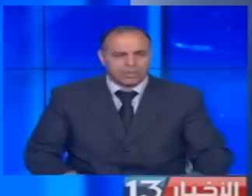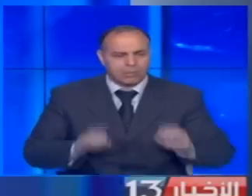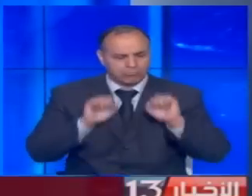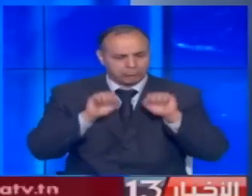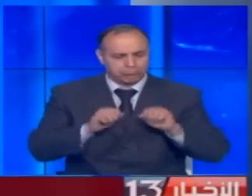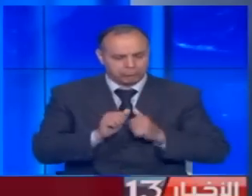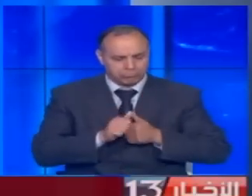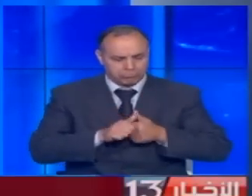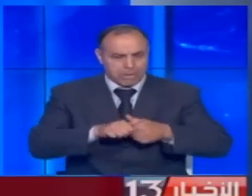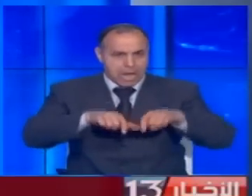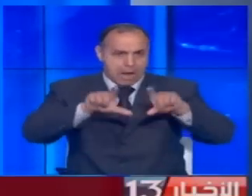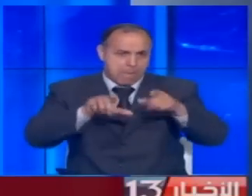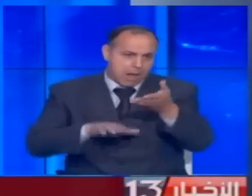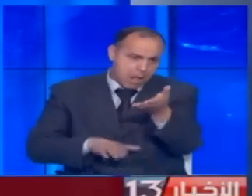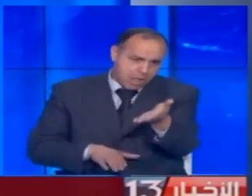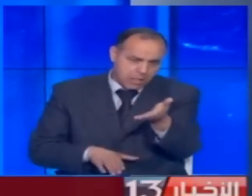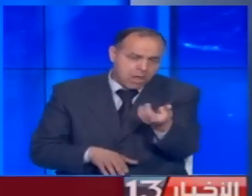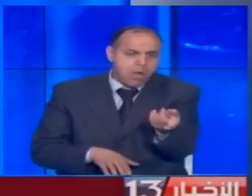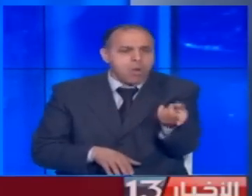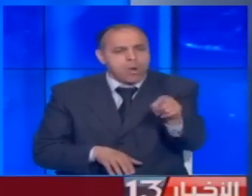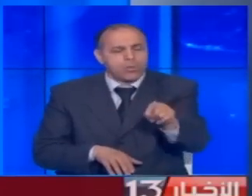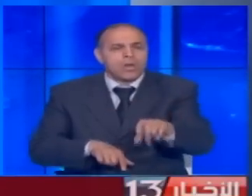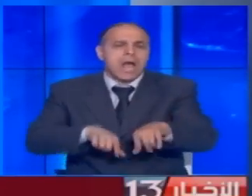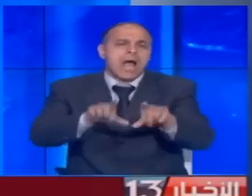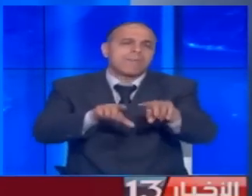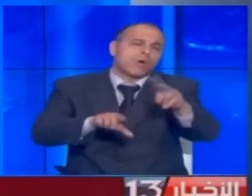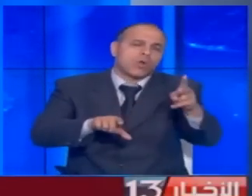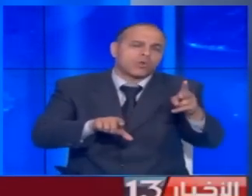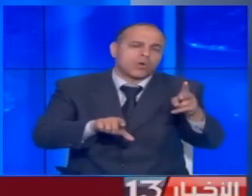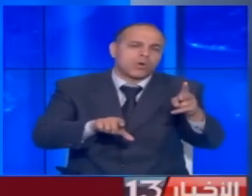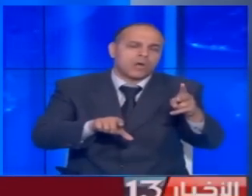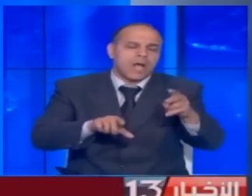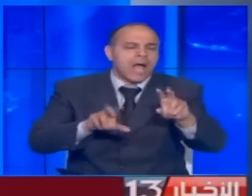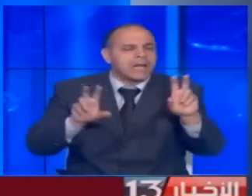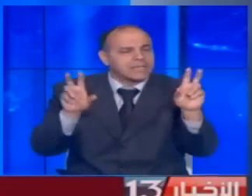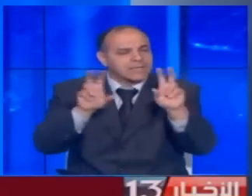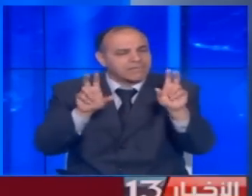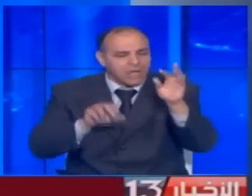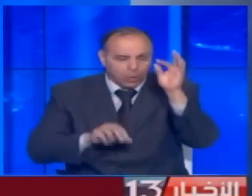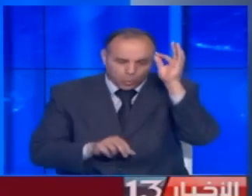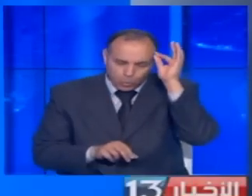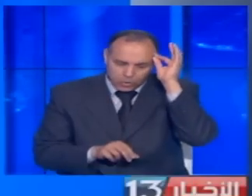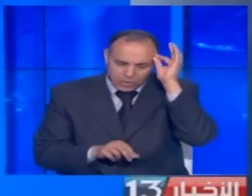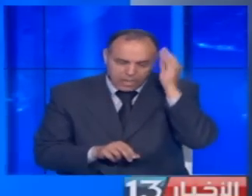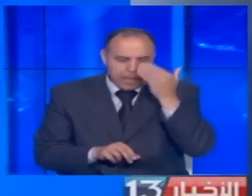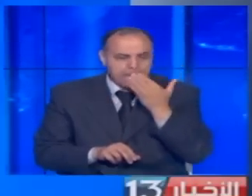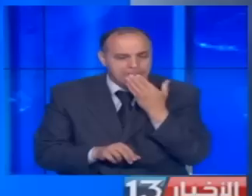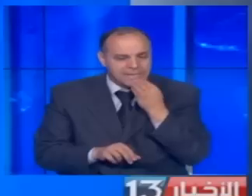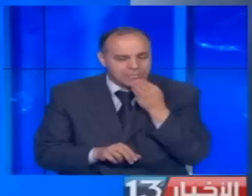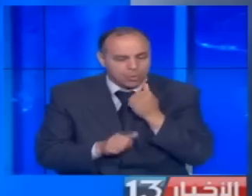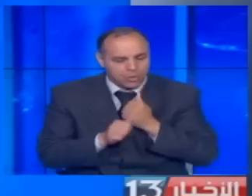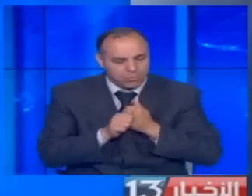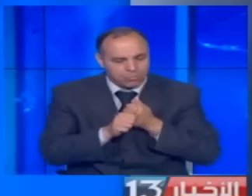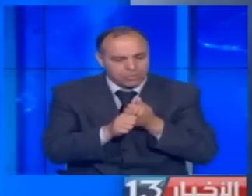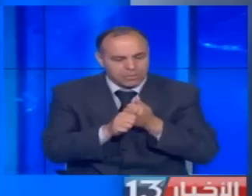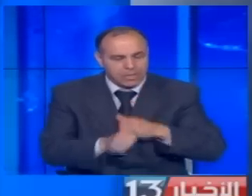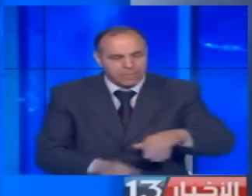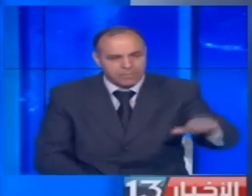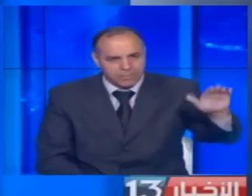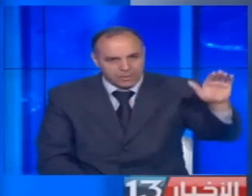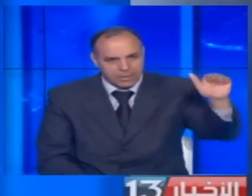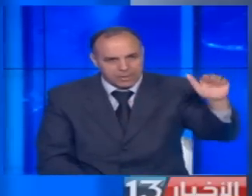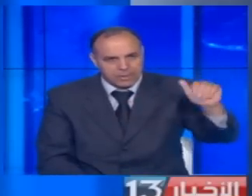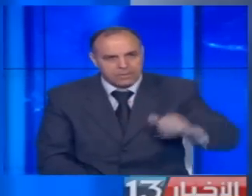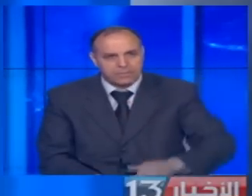وبامكانكم مشاهدينا متابعه هذه النشره وغيرها من الاخبار على بوابه التلفزه التونسيه شكرا على حسن المتابعه والى